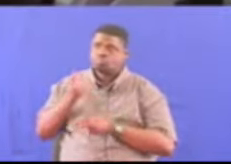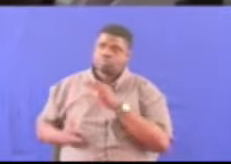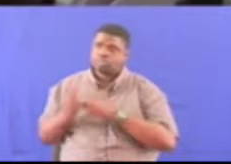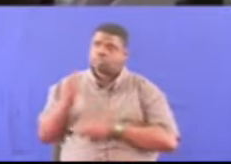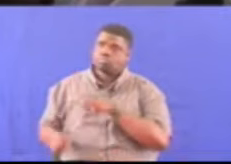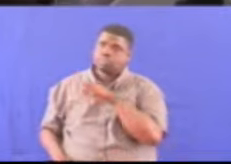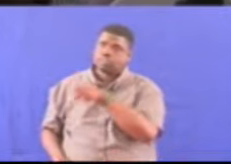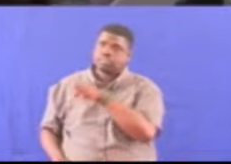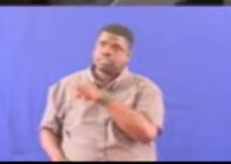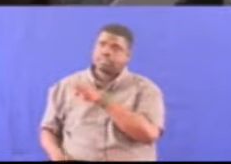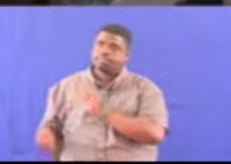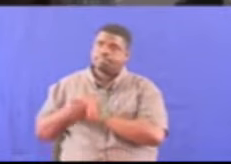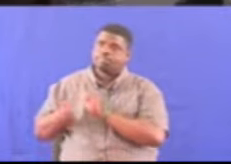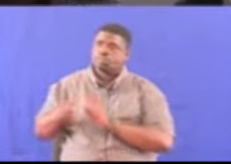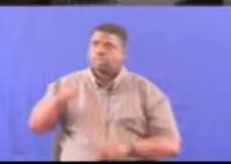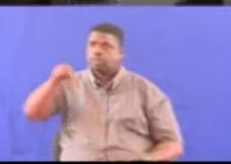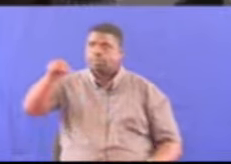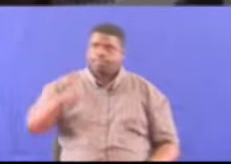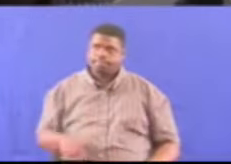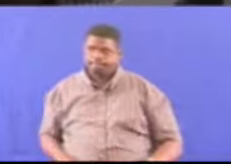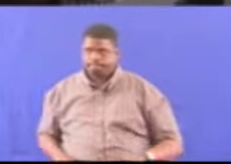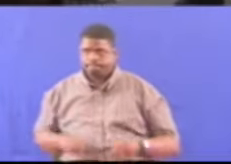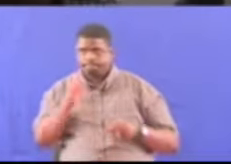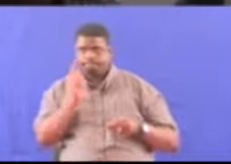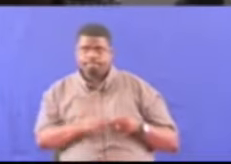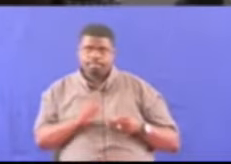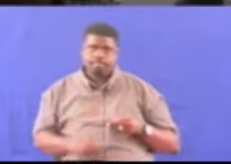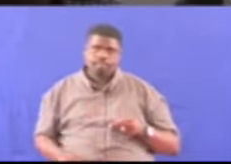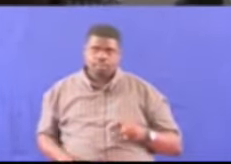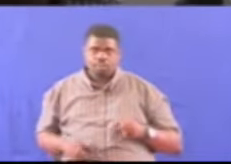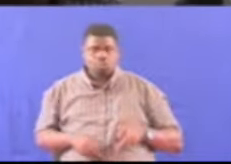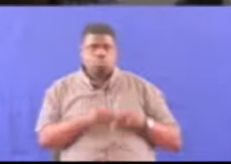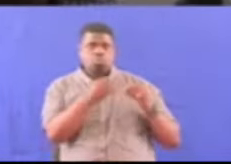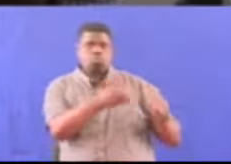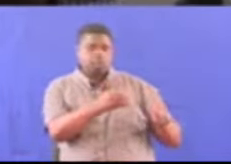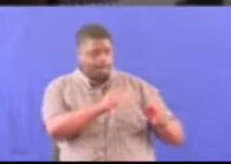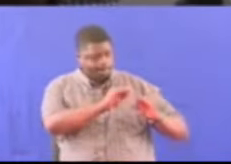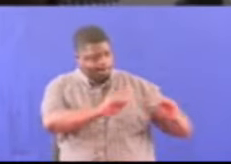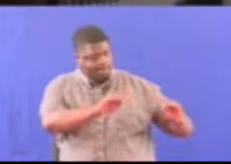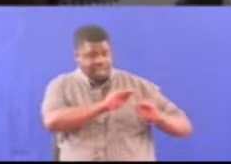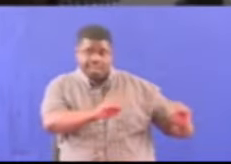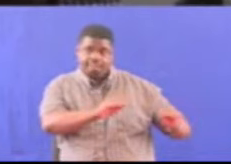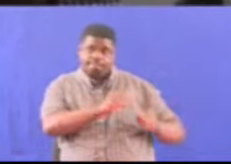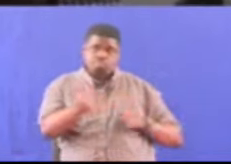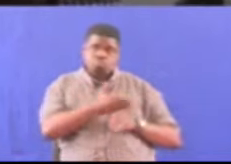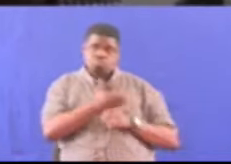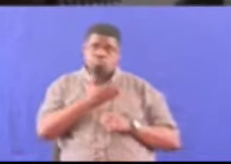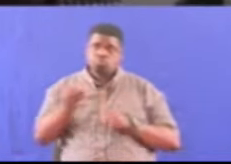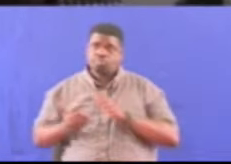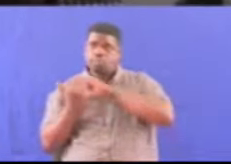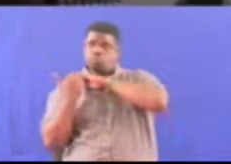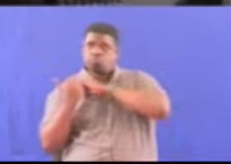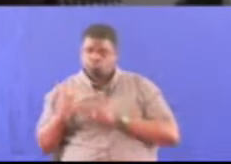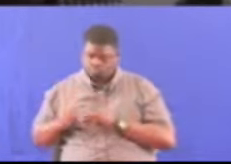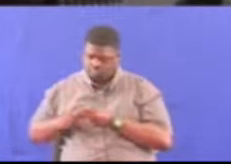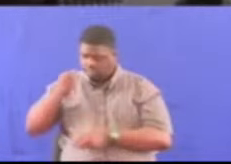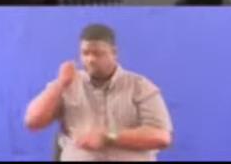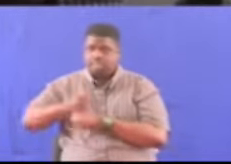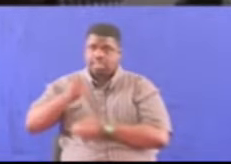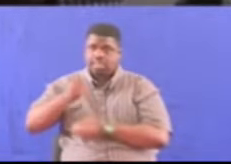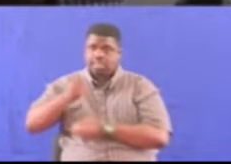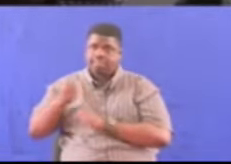wa masuala hayo. Lakini pili ni kutoa elimu kuhusu majukumu na kazi za vyombo